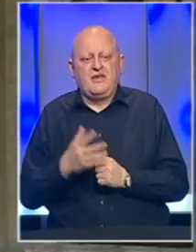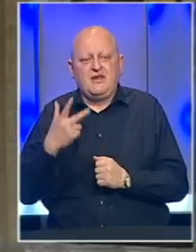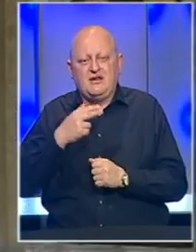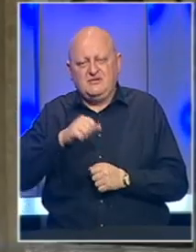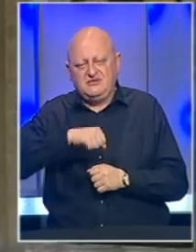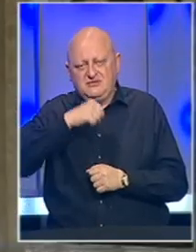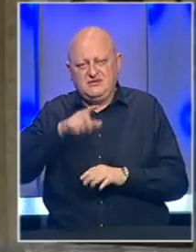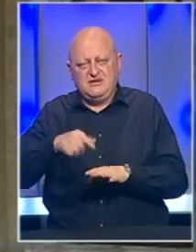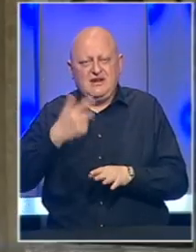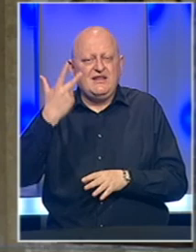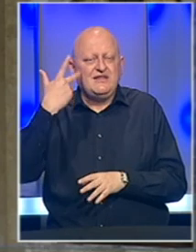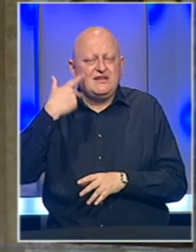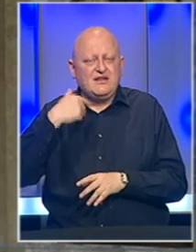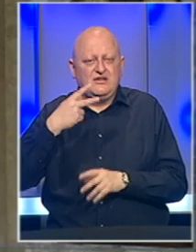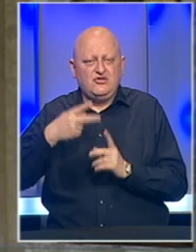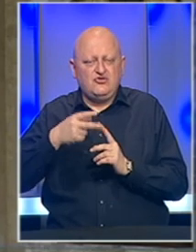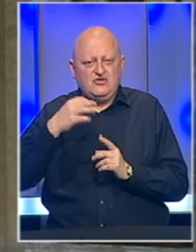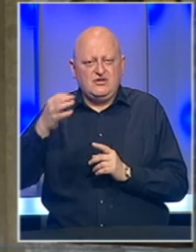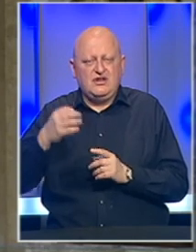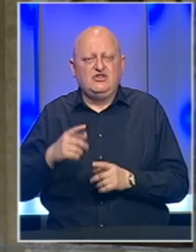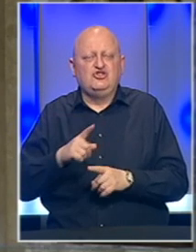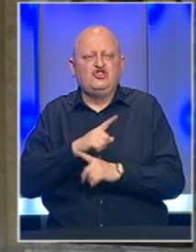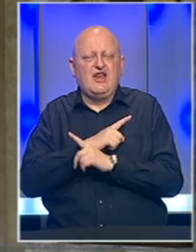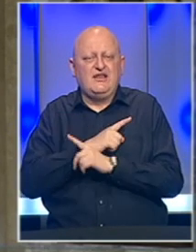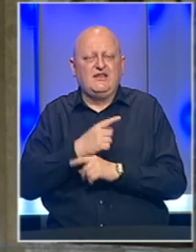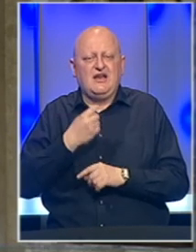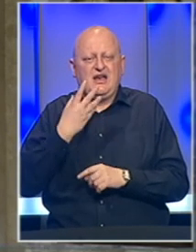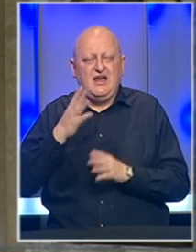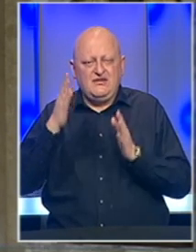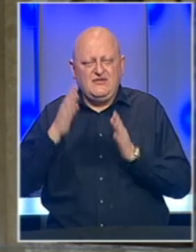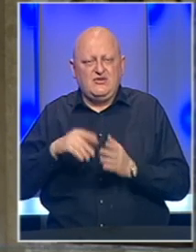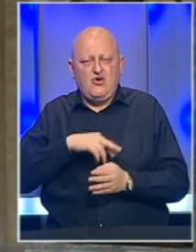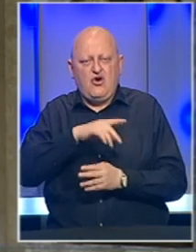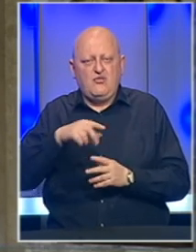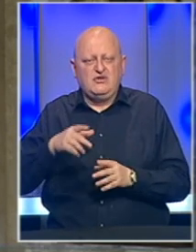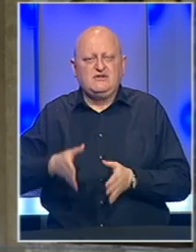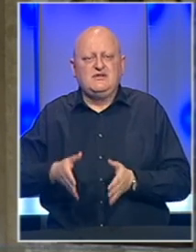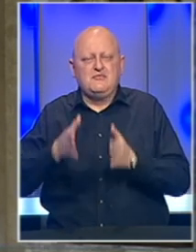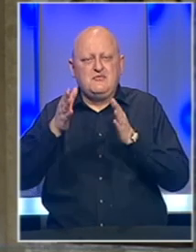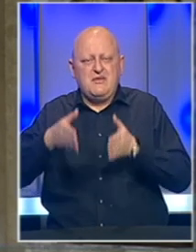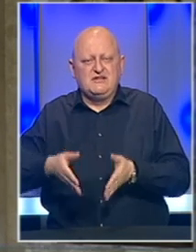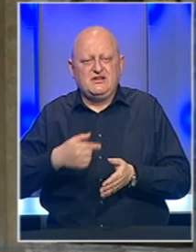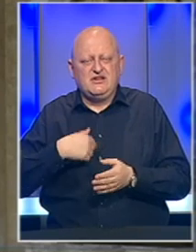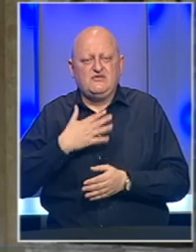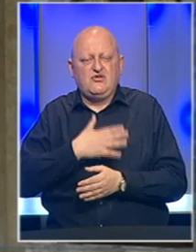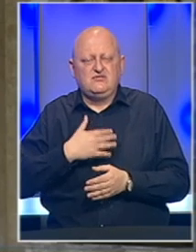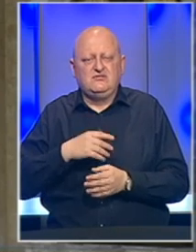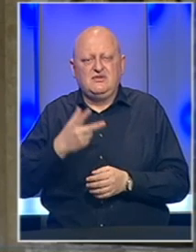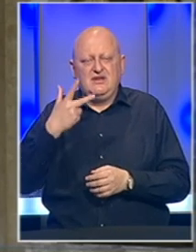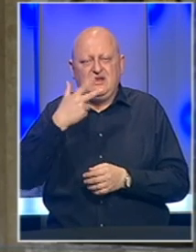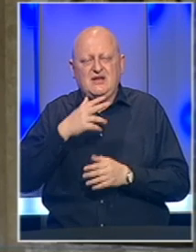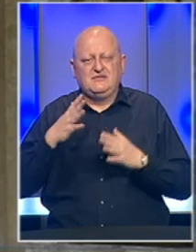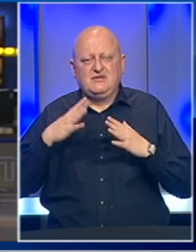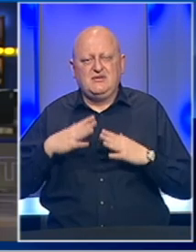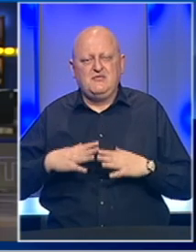Ramazanski Bajram traje 3 dana. Drugi dan je dan šehida, dan kada vjernici obilaze mezarja svojih najmilijih. Ramazan je vrijeme